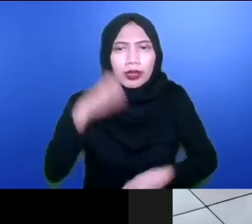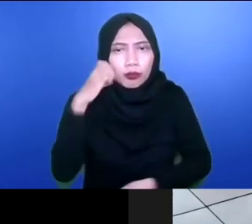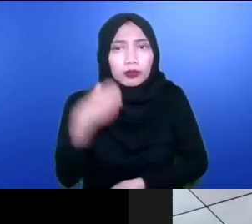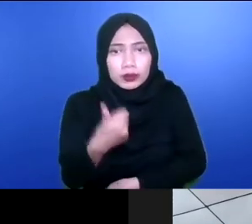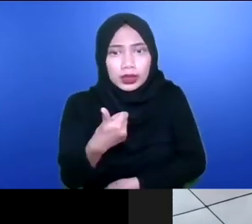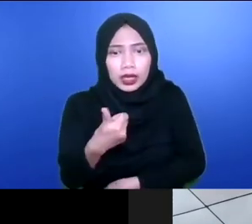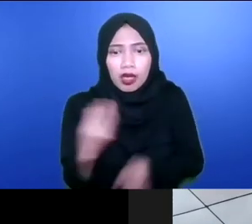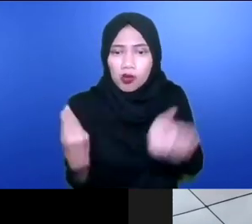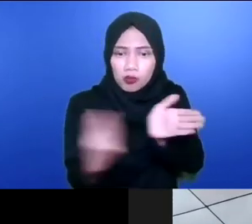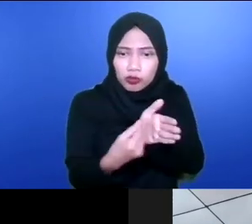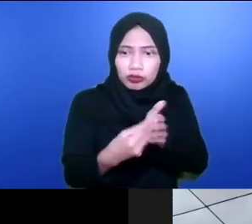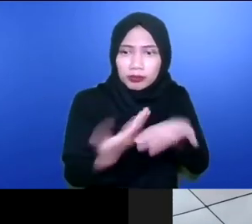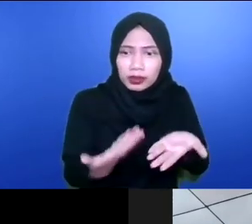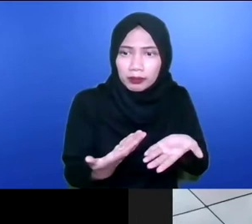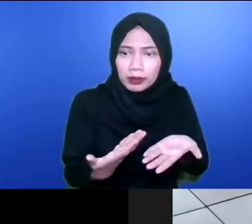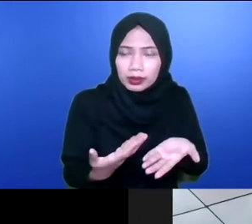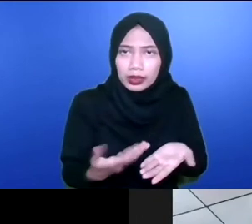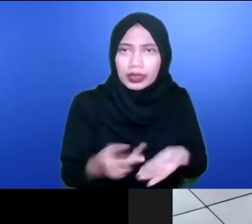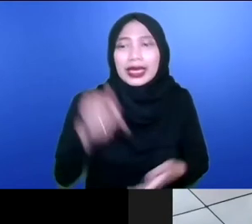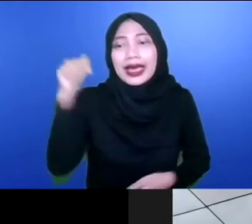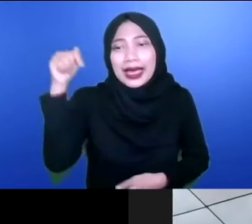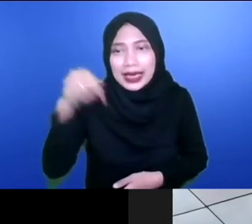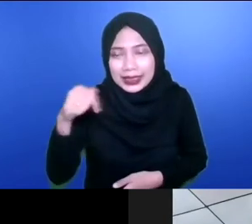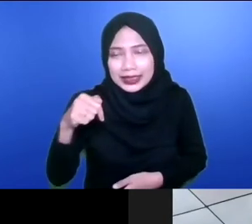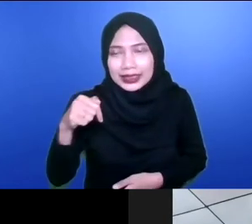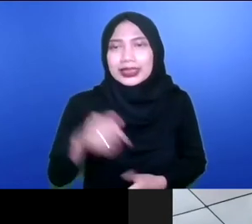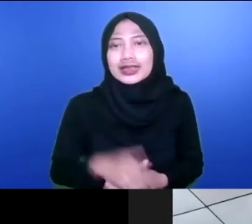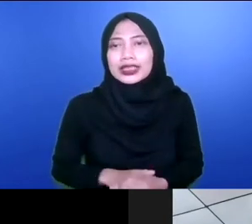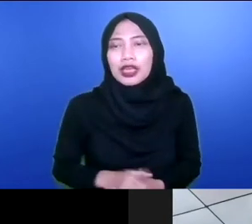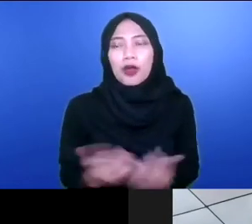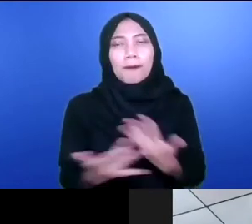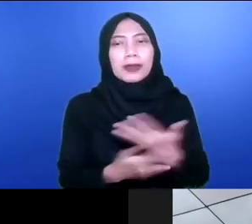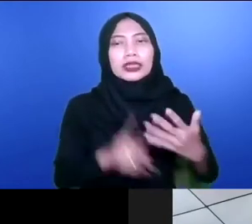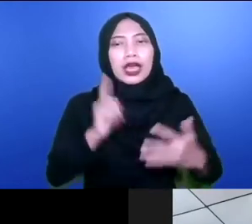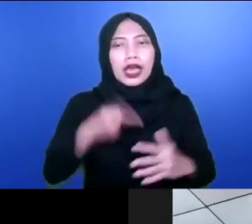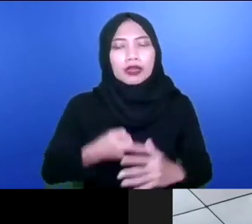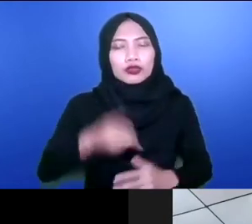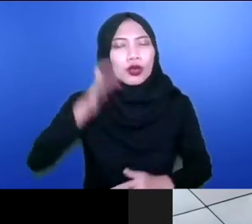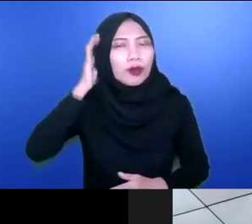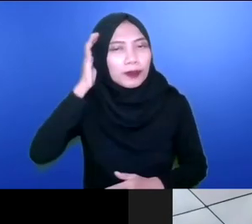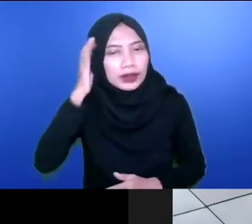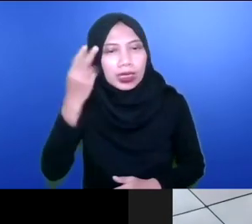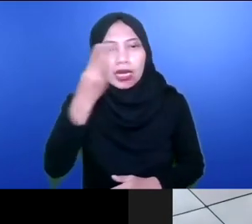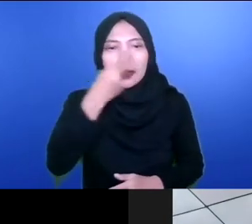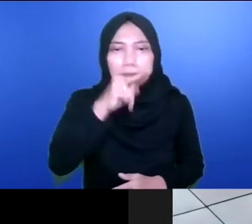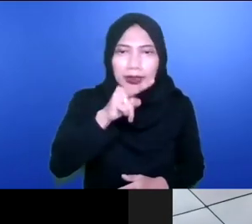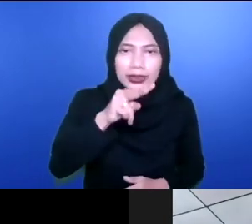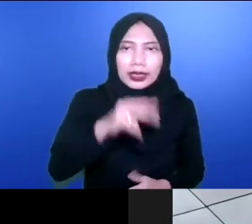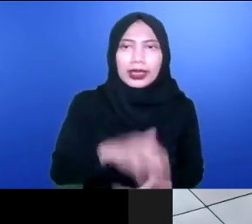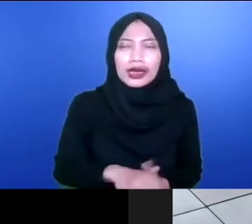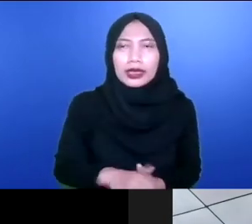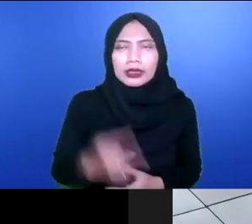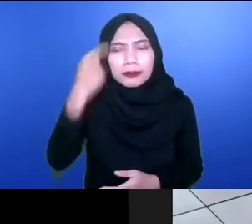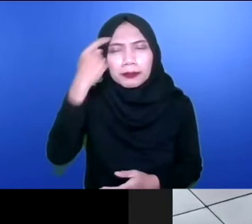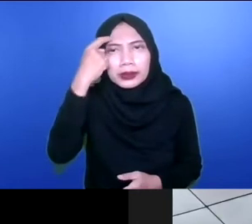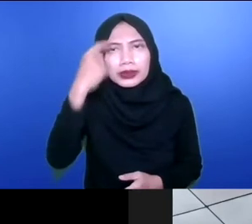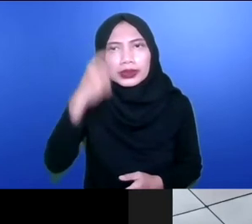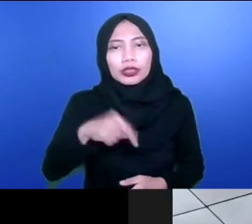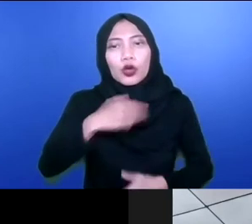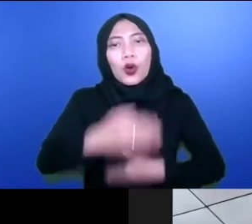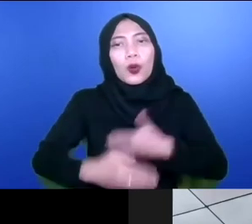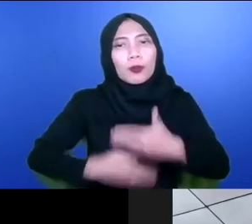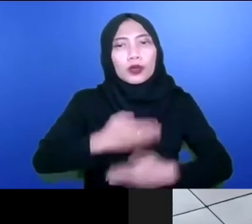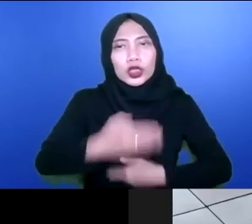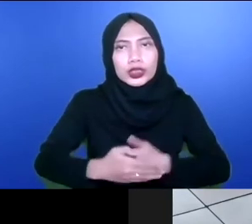Nah, disinilah perlunya yang namanya mendengar, kemudian memikirkan. Ini prosesnya. Dan di samping